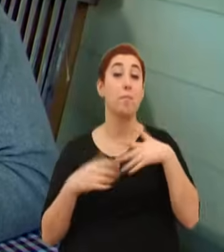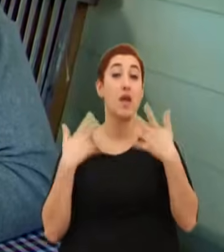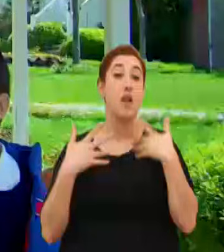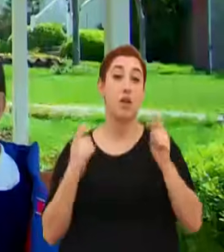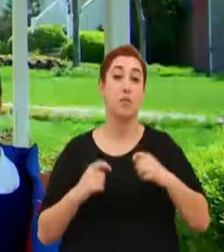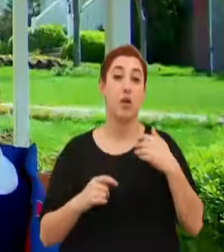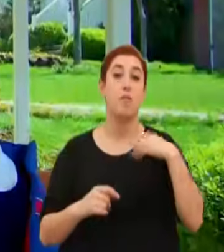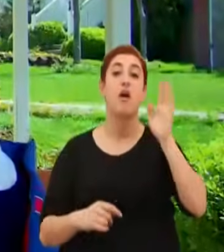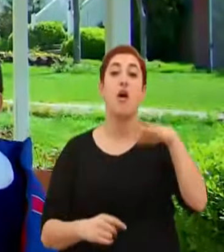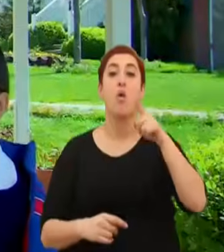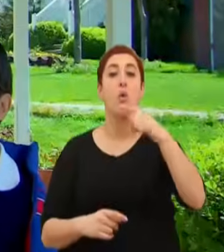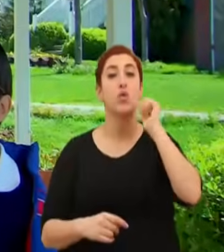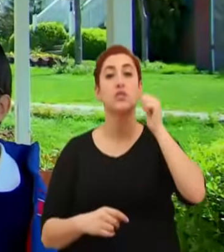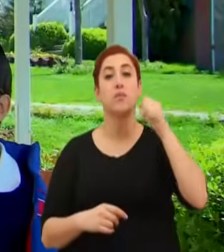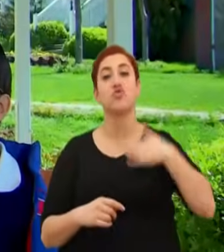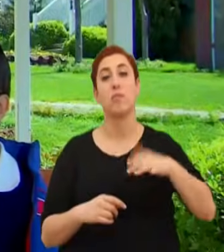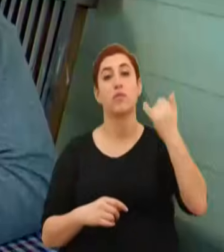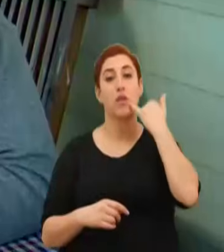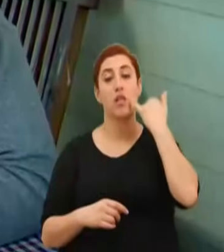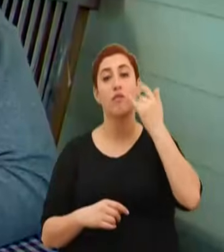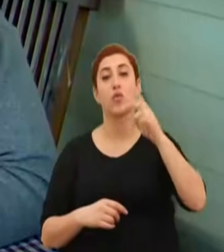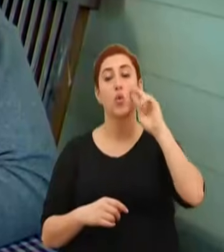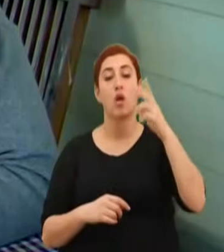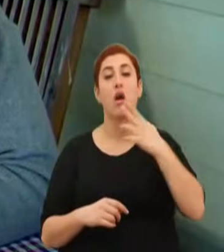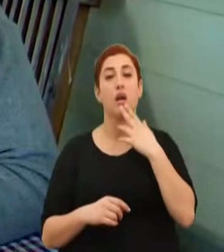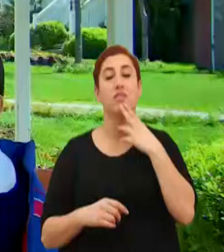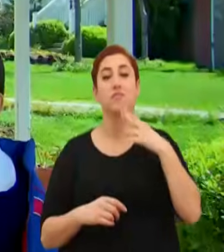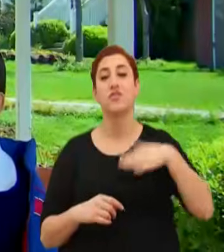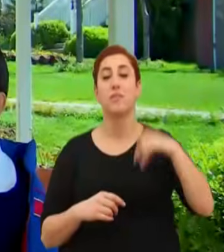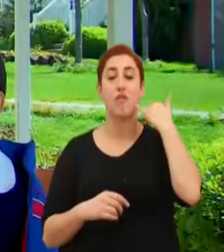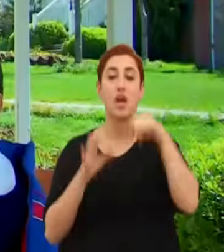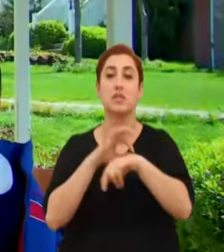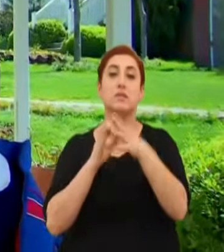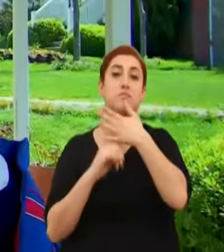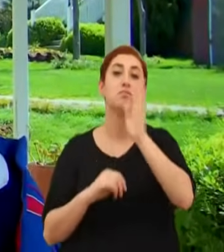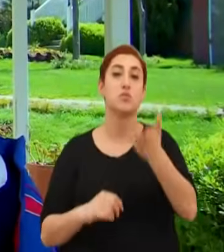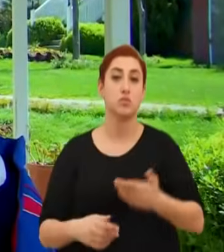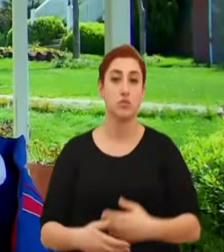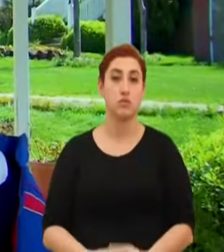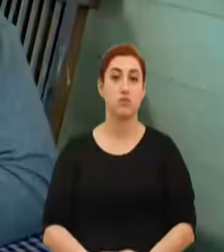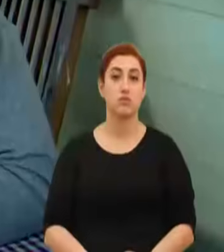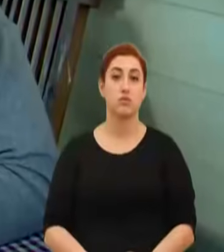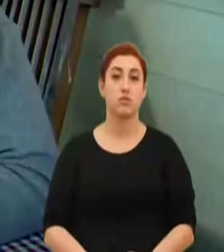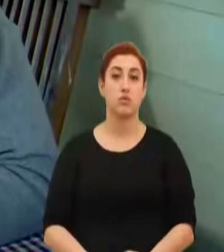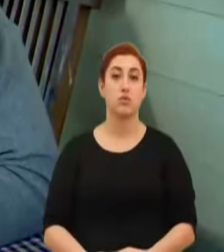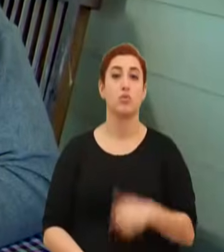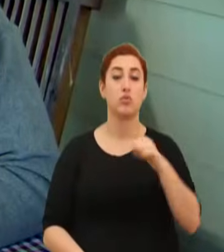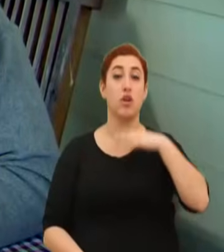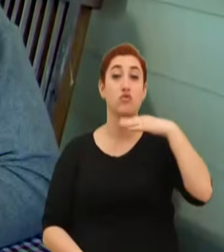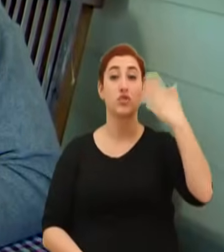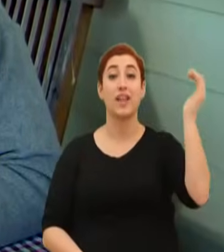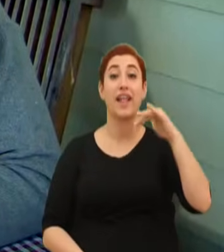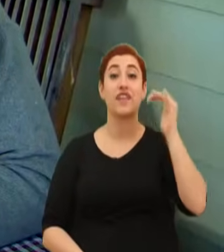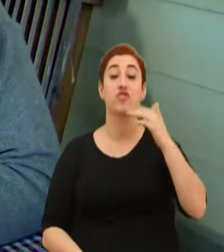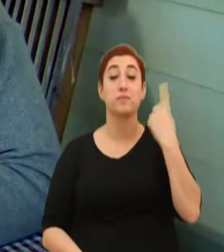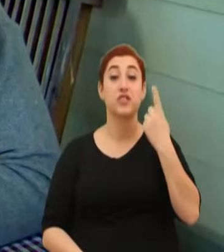merak ediyorum. Ha, o zaman cep telefonudur. Rüyam Hanım cep telefonu hastası bilmiyor musun baba? Bu yurt